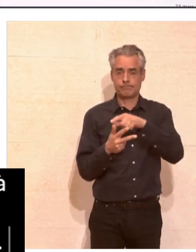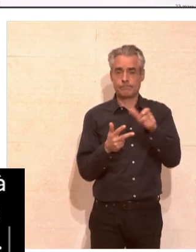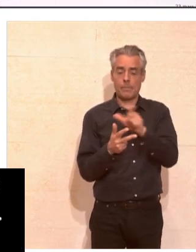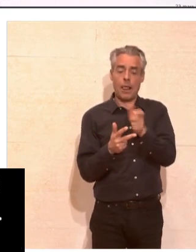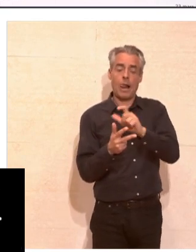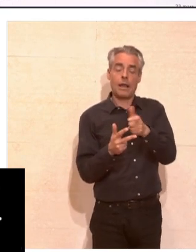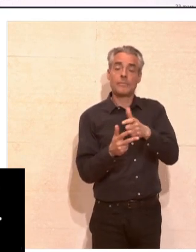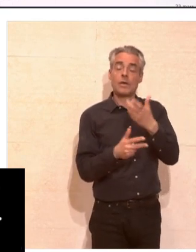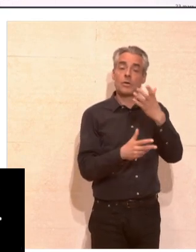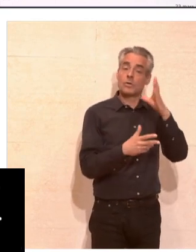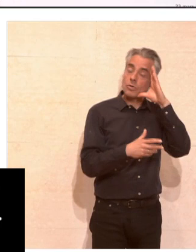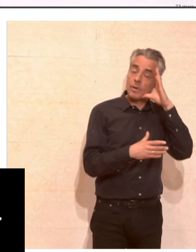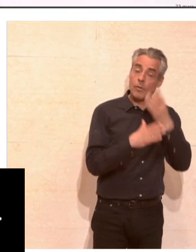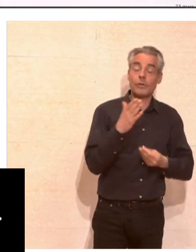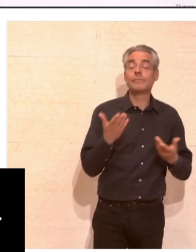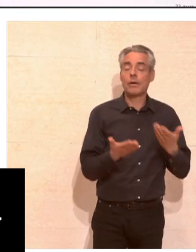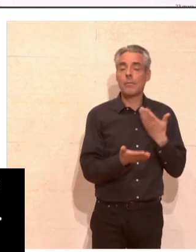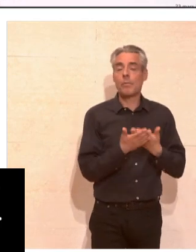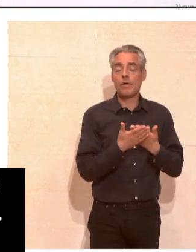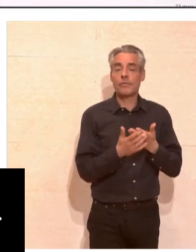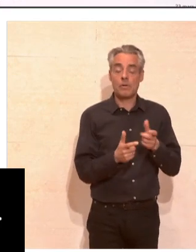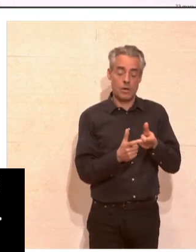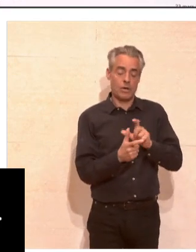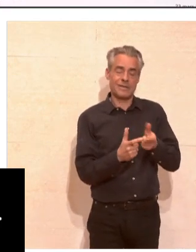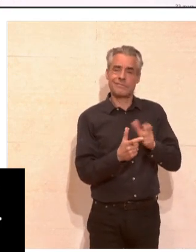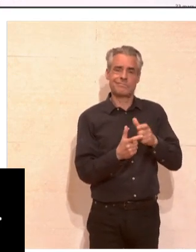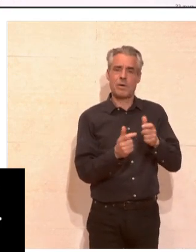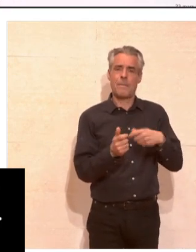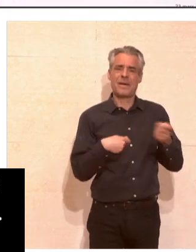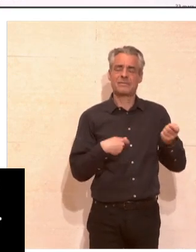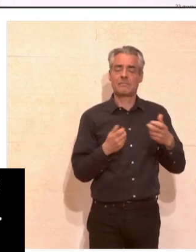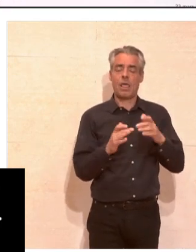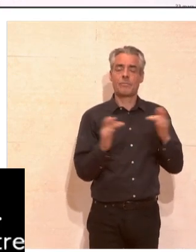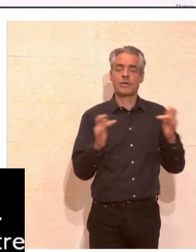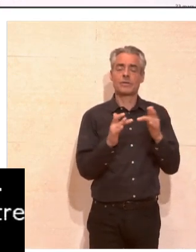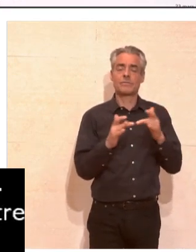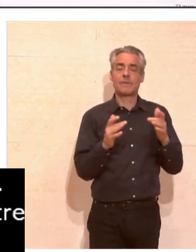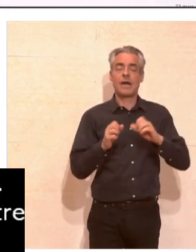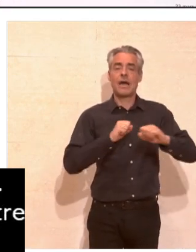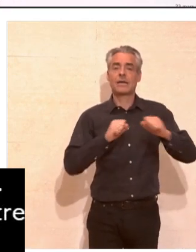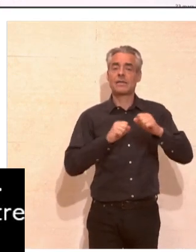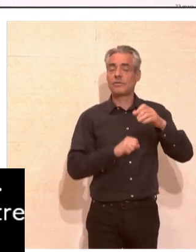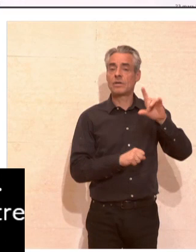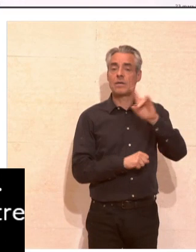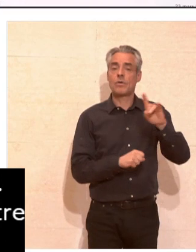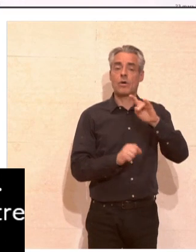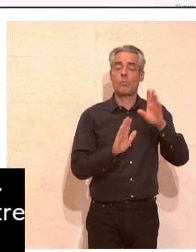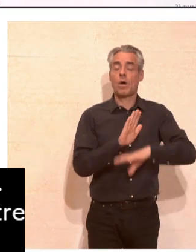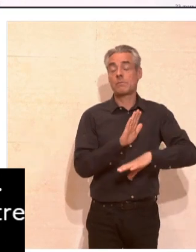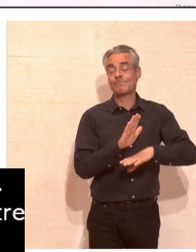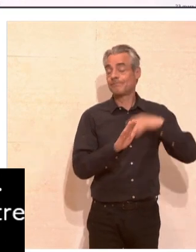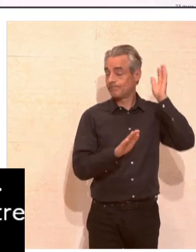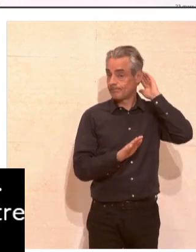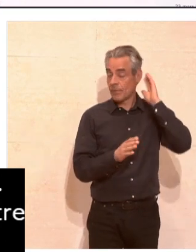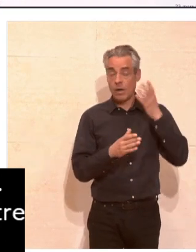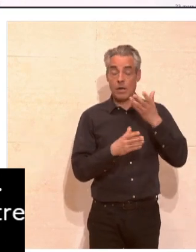en privation de sommeil, qu'est-ce qu'il a été montré? Bien que ces connexions entre le cortex et l'hippocampe sont diminuées, l'activité hippocampique est diminuée et on